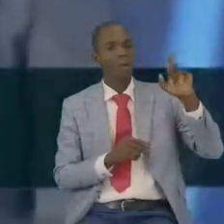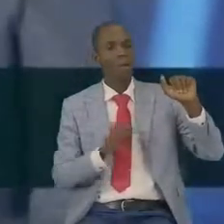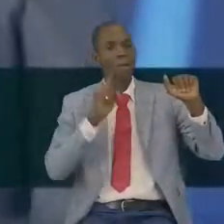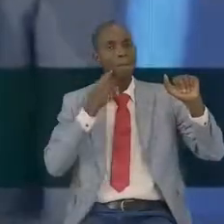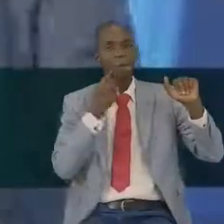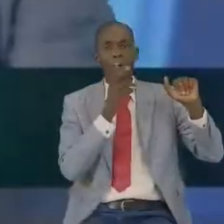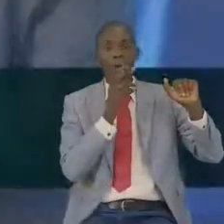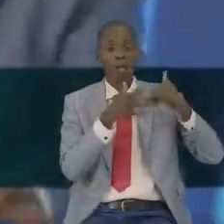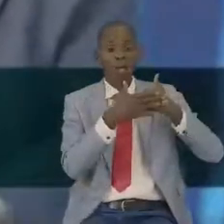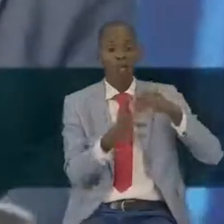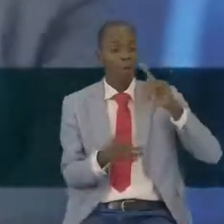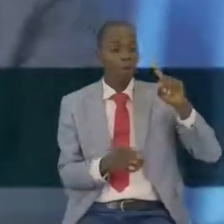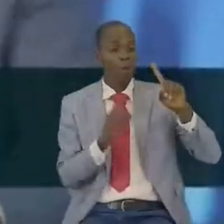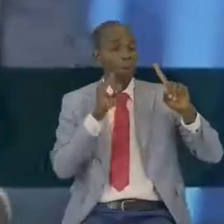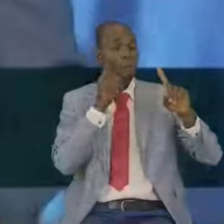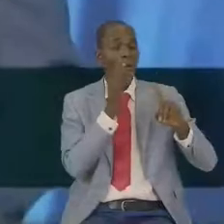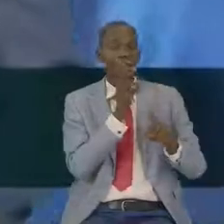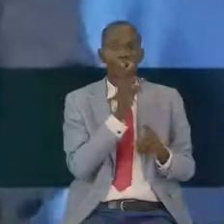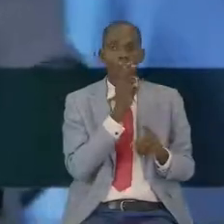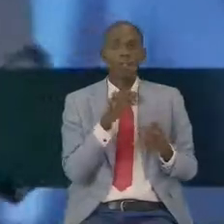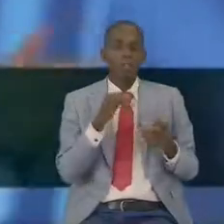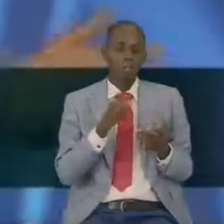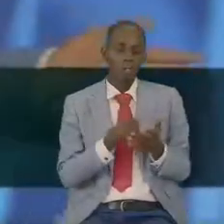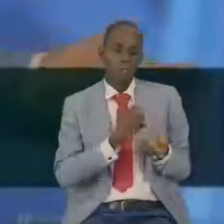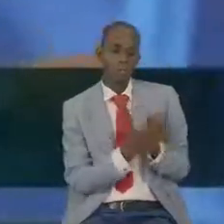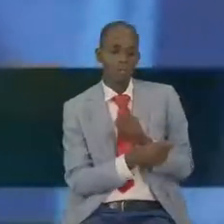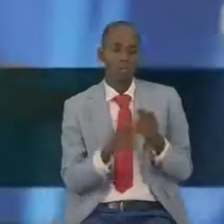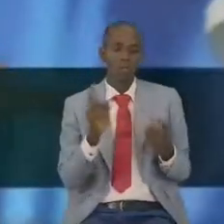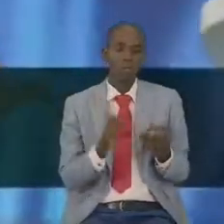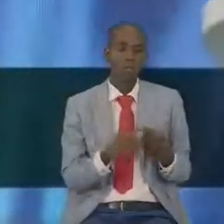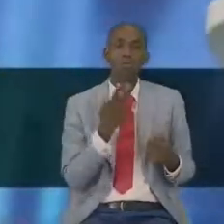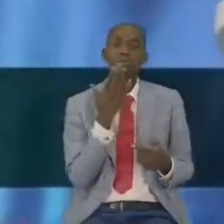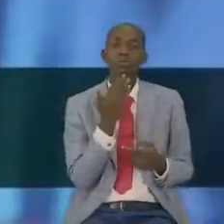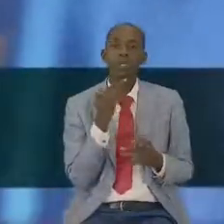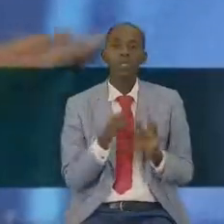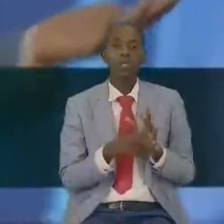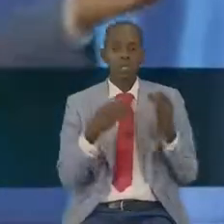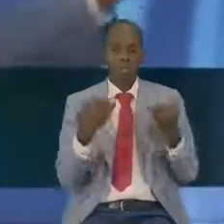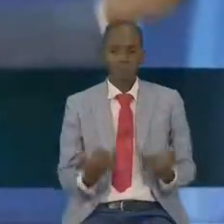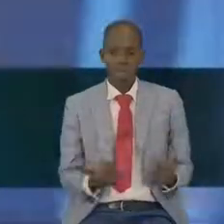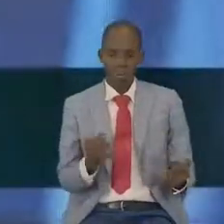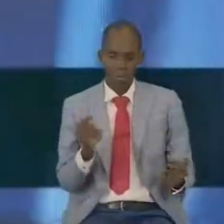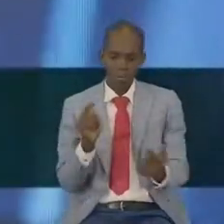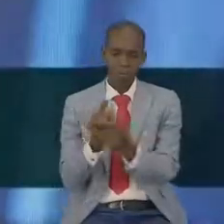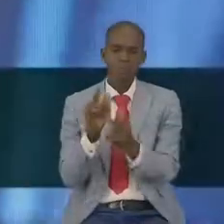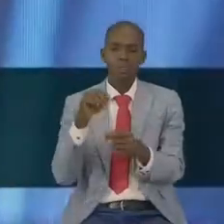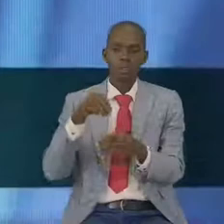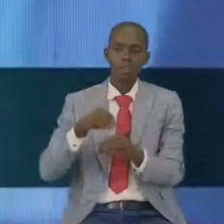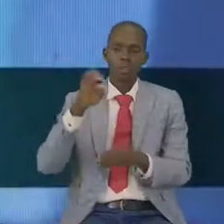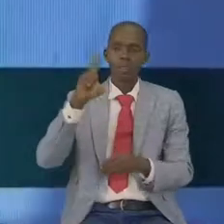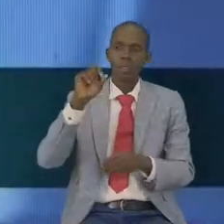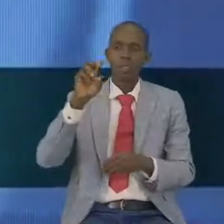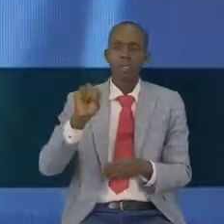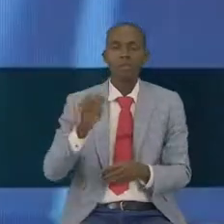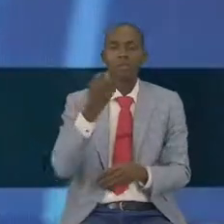Mara, qui a été changé en douceur, ils sont venus maintenant où il y a 12 sources d'eau.